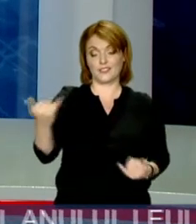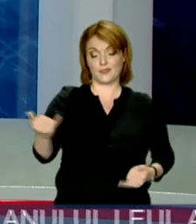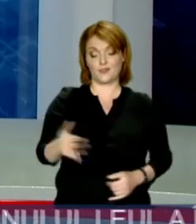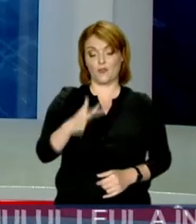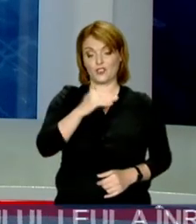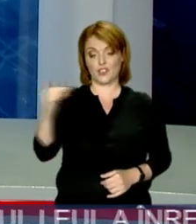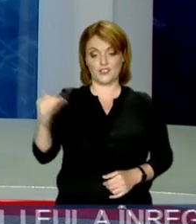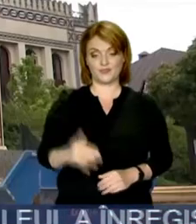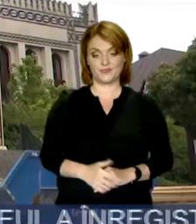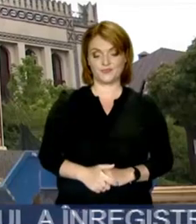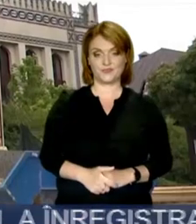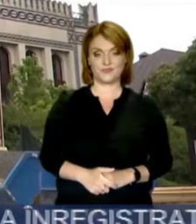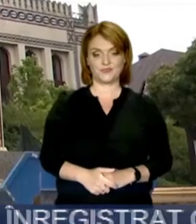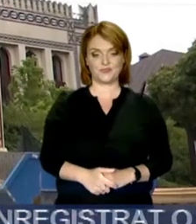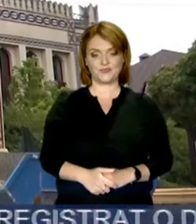Patrimoniului.